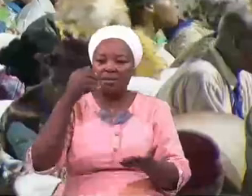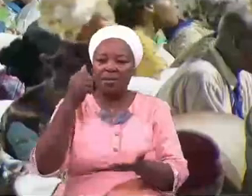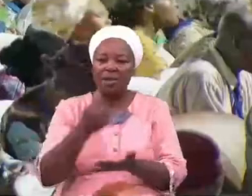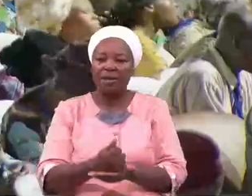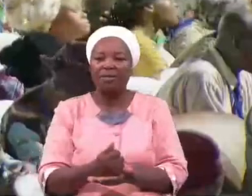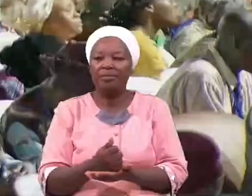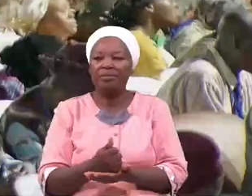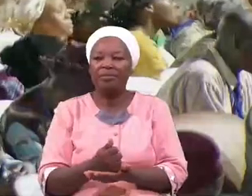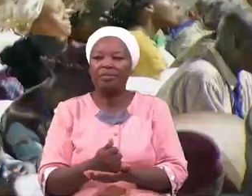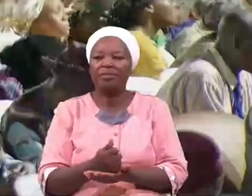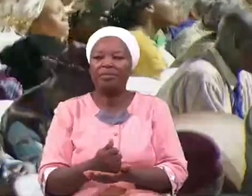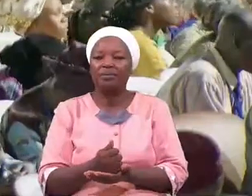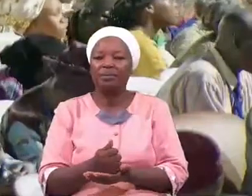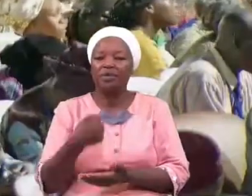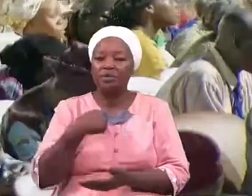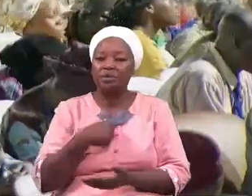Amen.